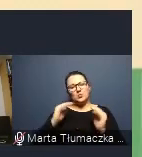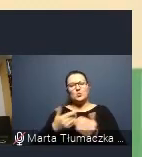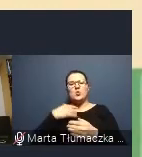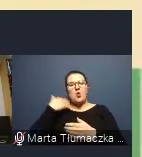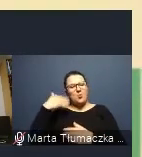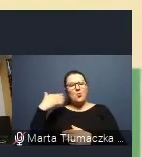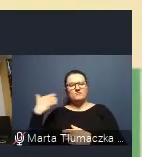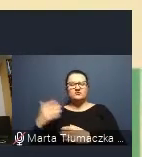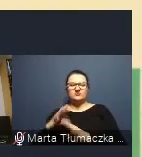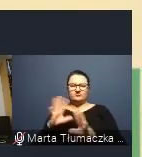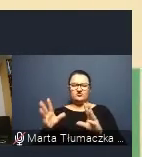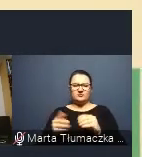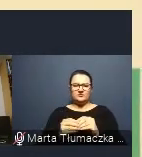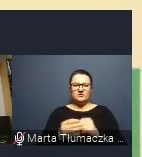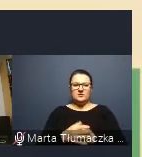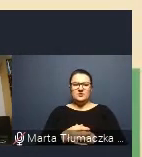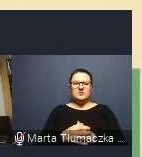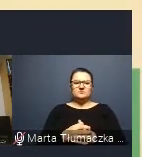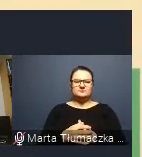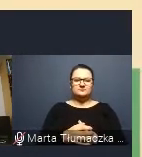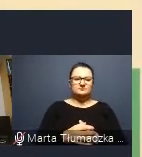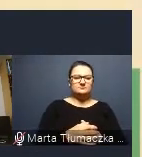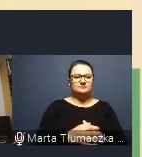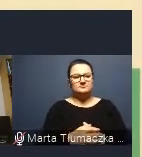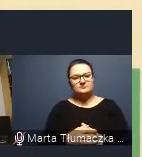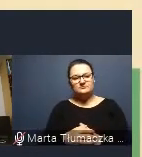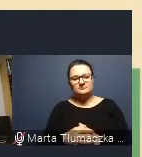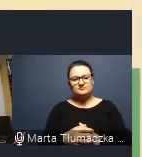jak powiedziałam, własne zasoby i gotowe pomoce, tak zwane przyda się.